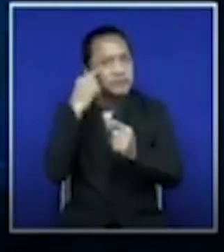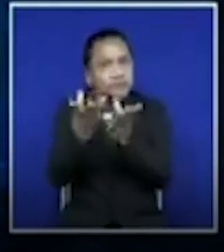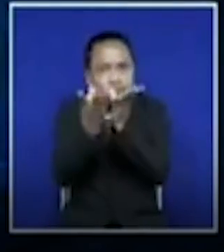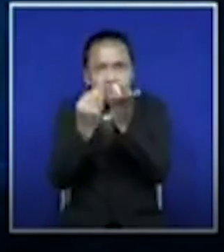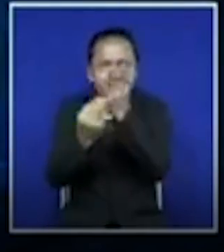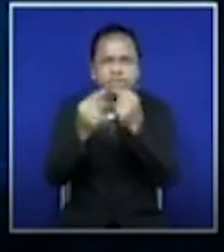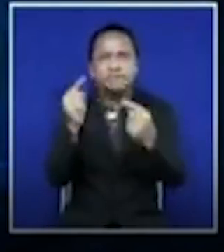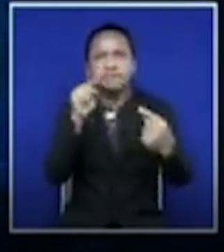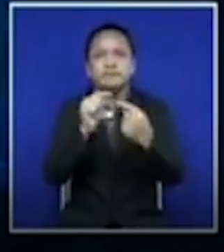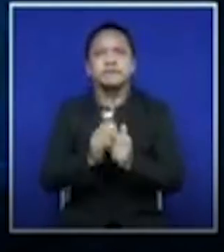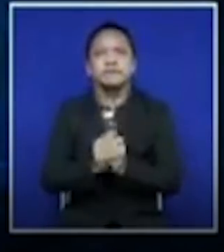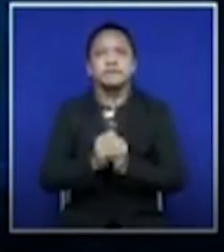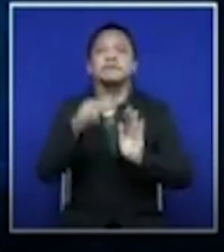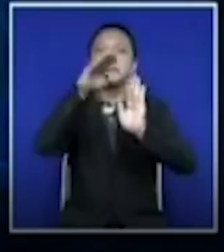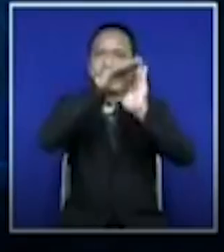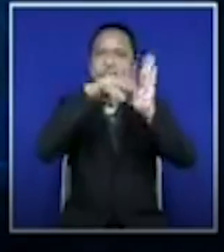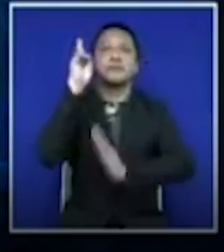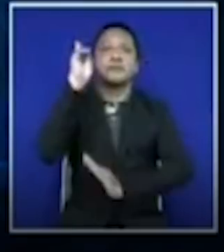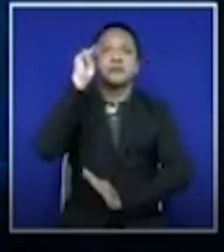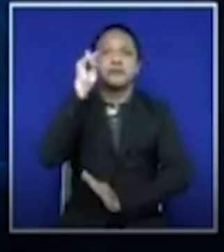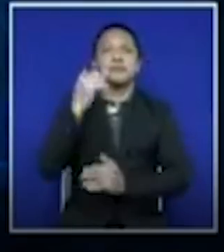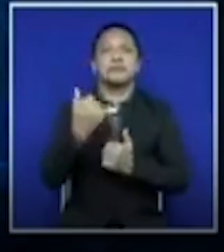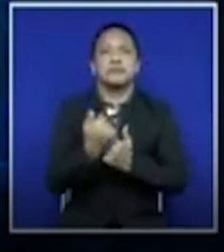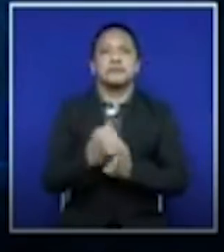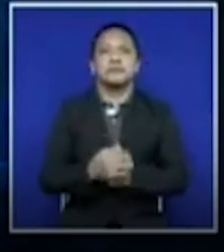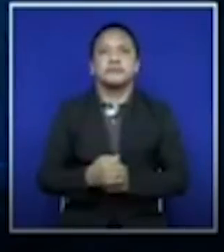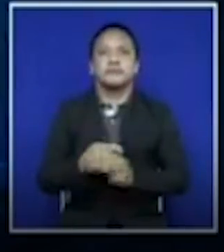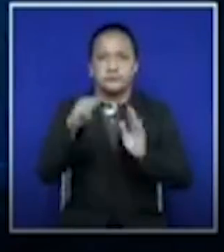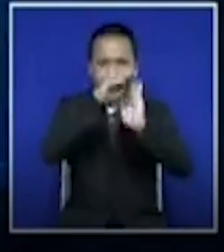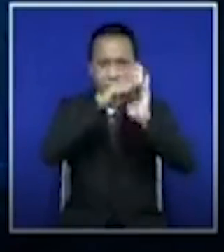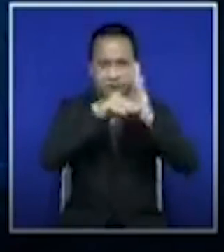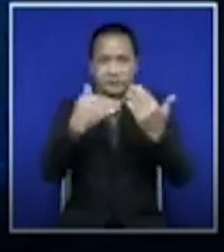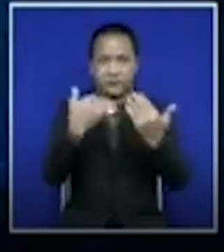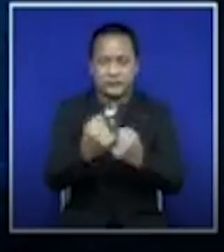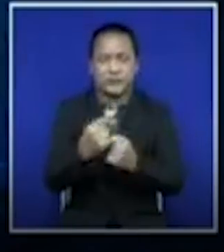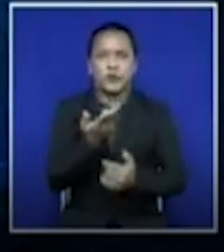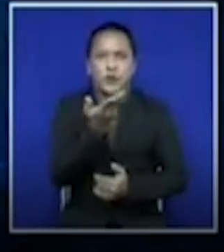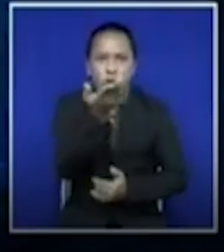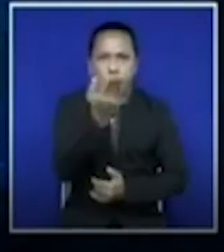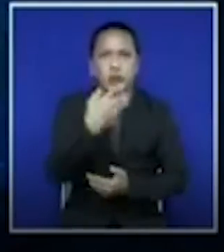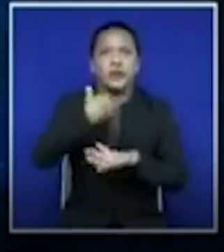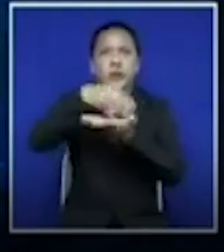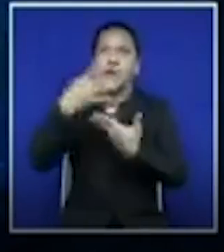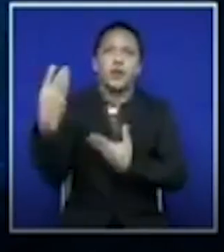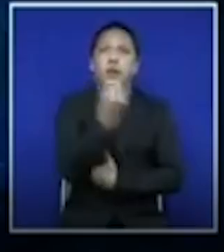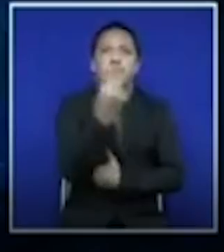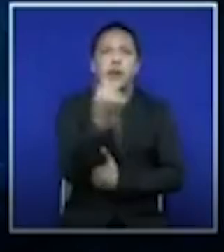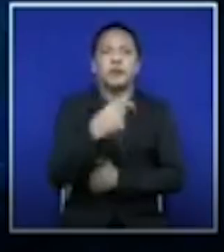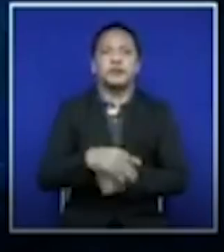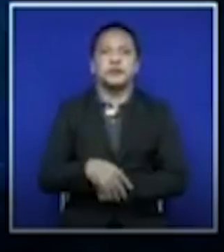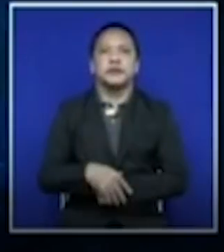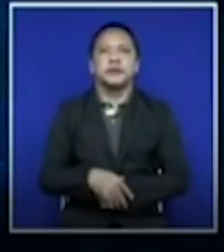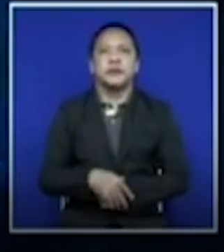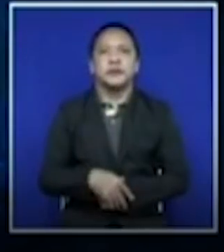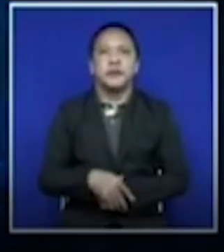นี้ในการที่จะแถลงข่าวออกไปในรายละเอียดแต่ผมคงจะขออนุญาตพูดโดยเร็วเดี๋ยวจะมีท